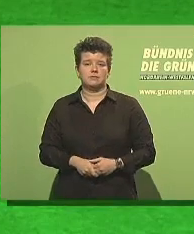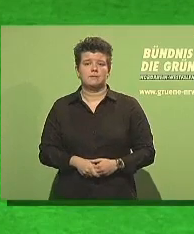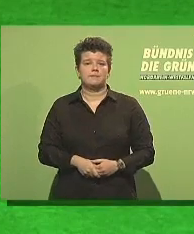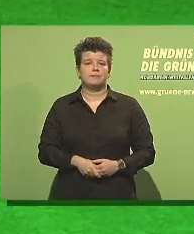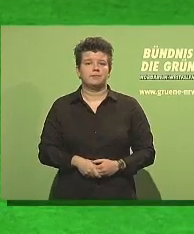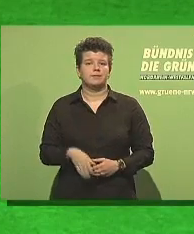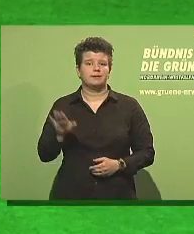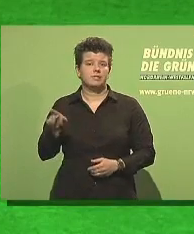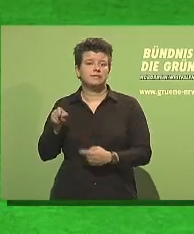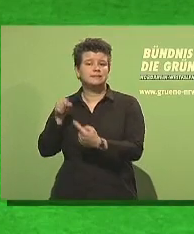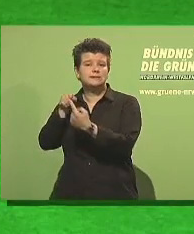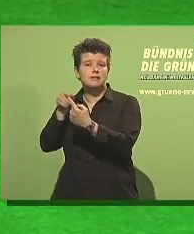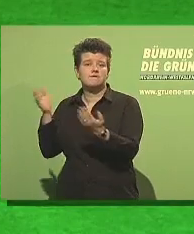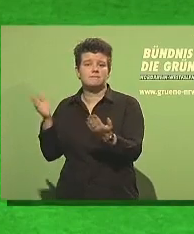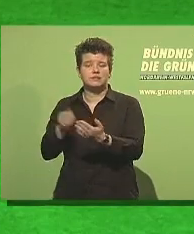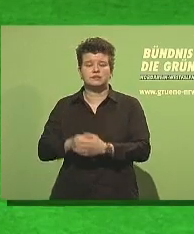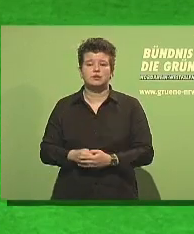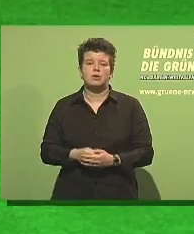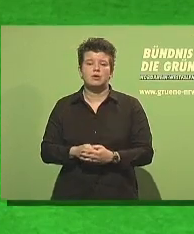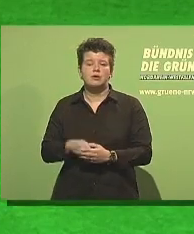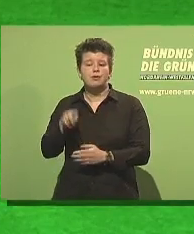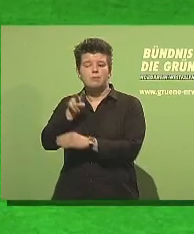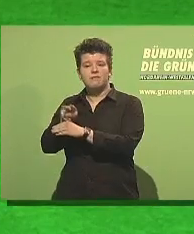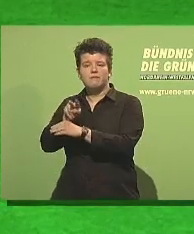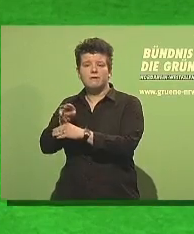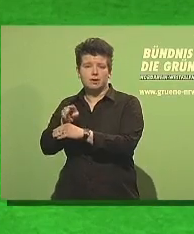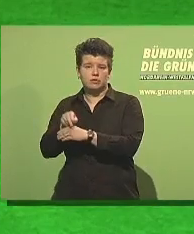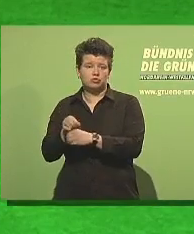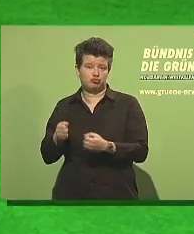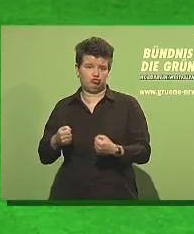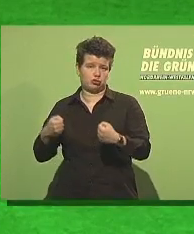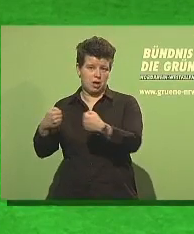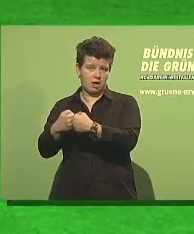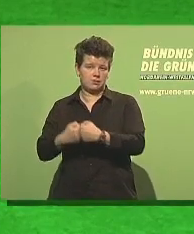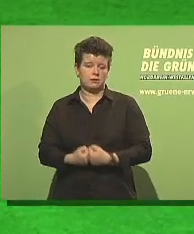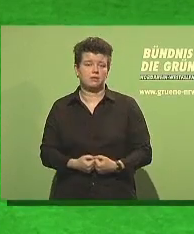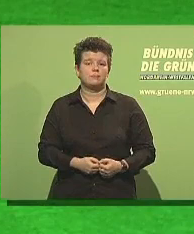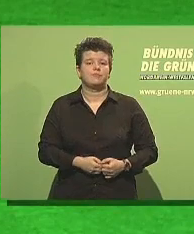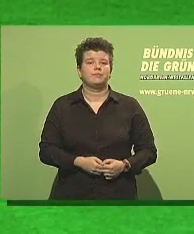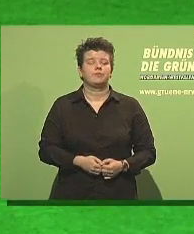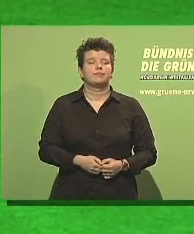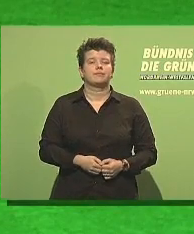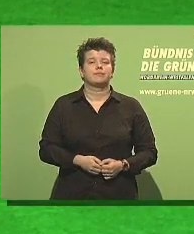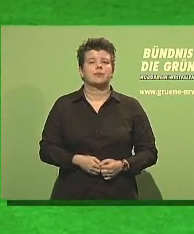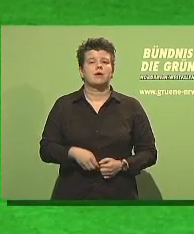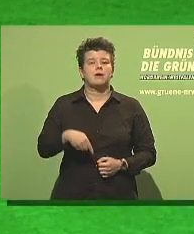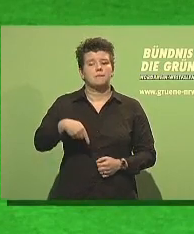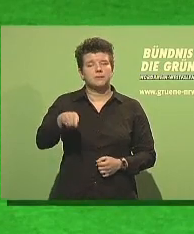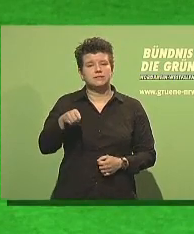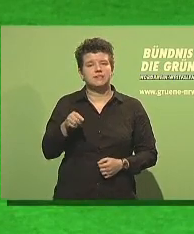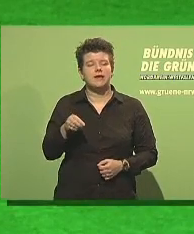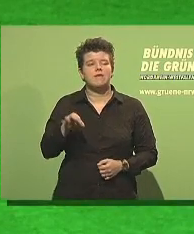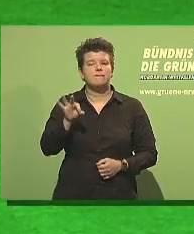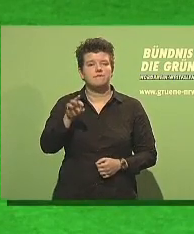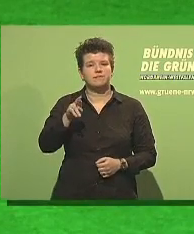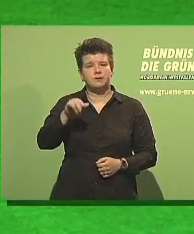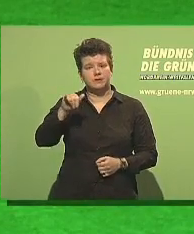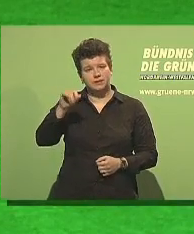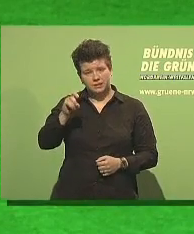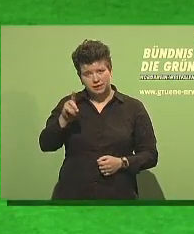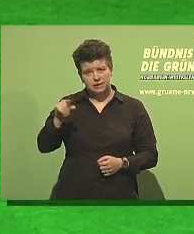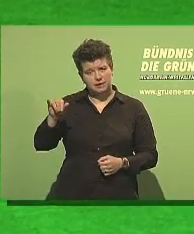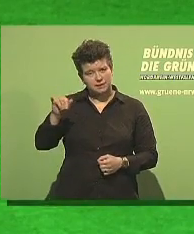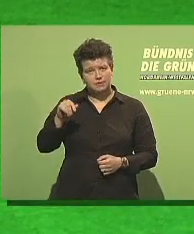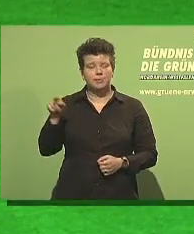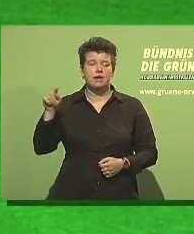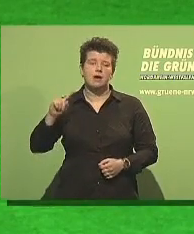Präventionsstaat. Innenminister Friedrich regiert mit der Angst. Mit der Angst vor der terroristischen Bedrohung, aber eben auch